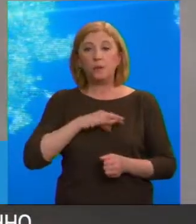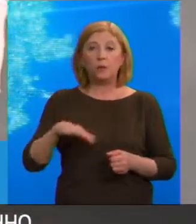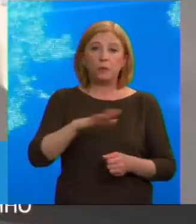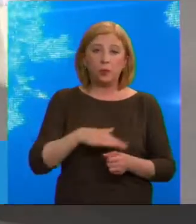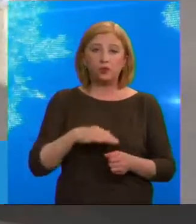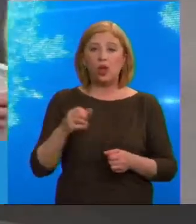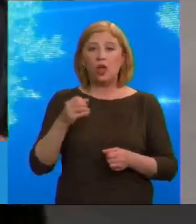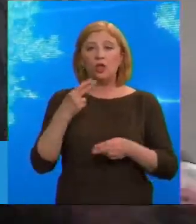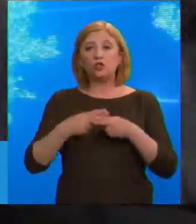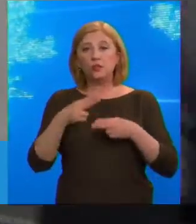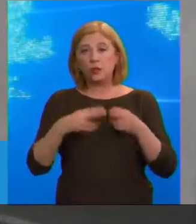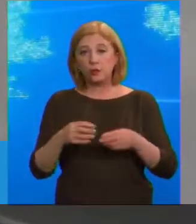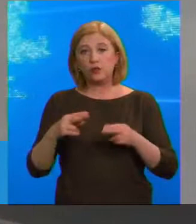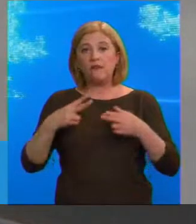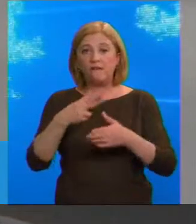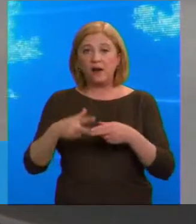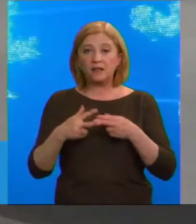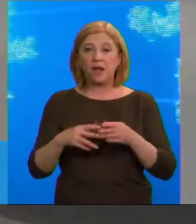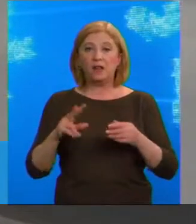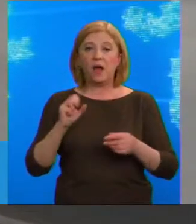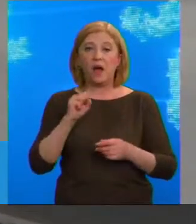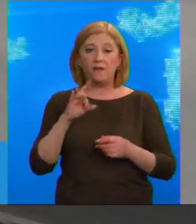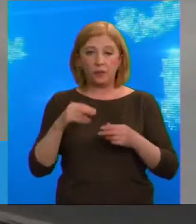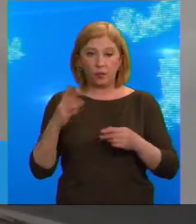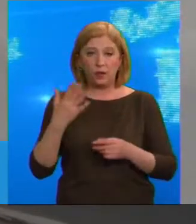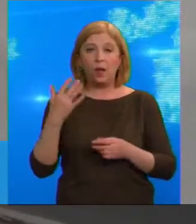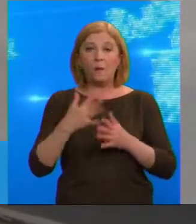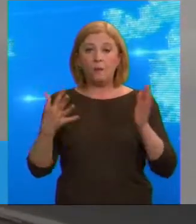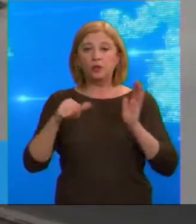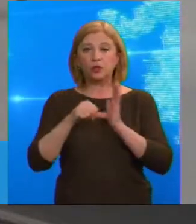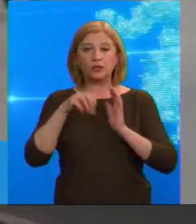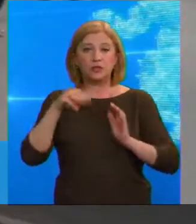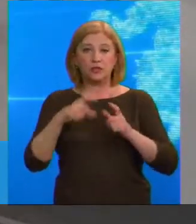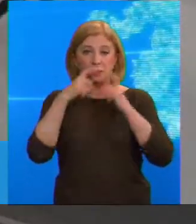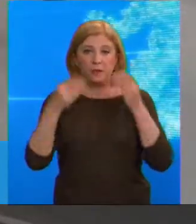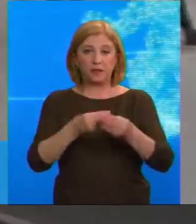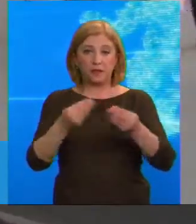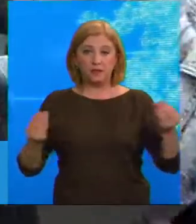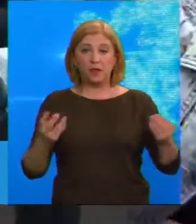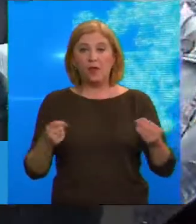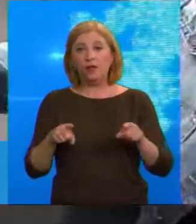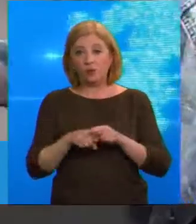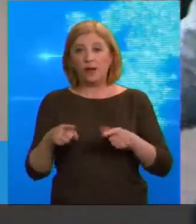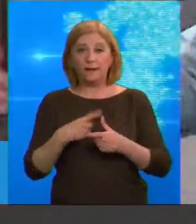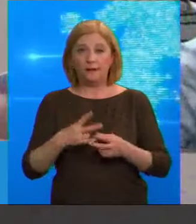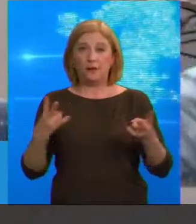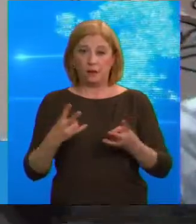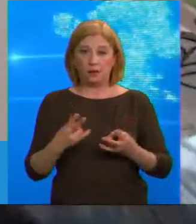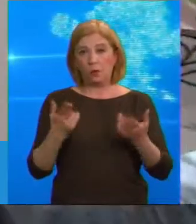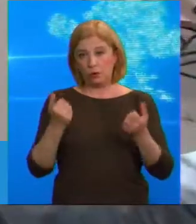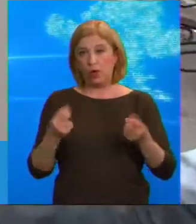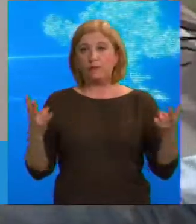железнодорожного вокзала, у кинотеатра «Аврора». Всего за день раздали больше 6 тысяч масок. Но так ли это необходимо? Да, конечно.